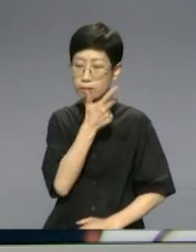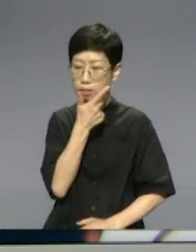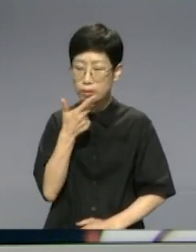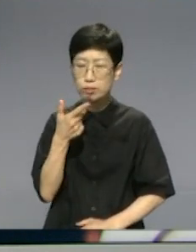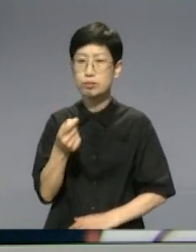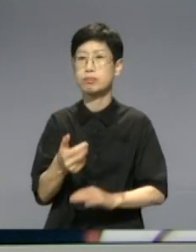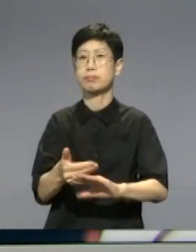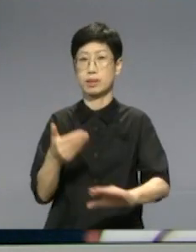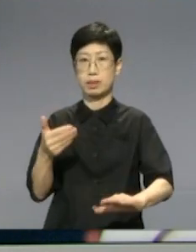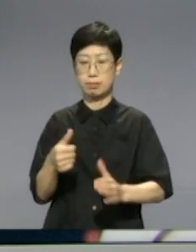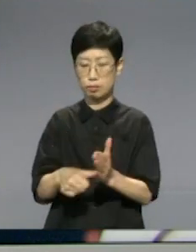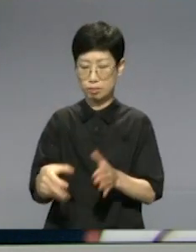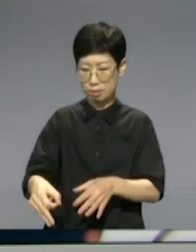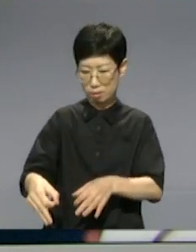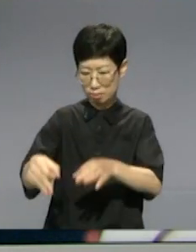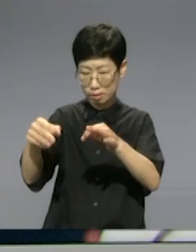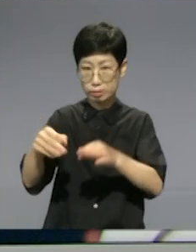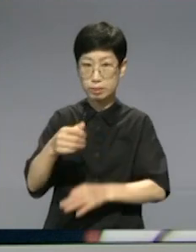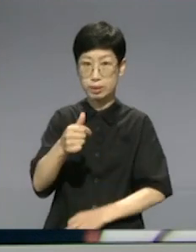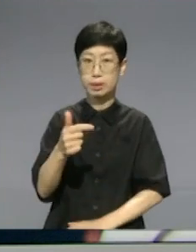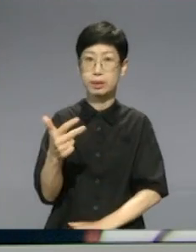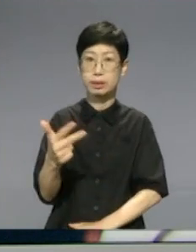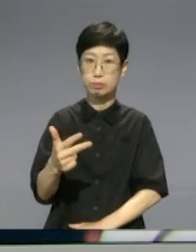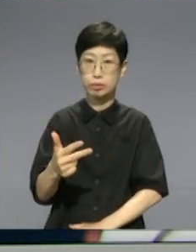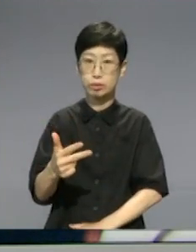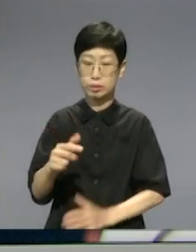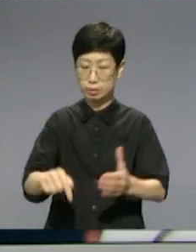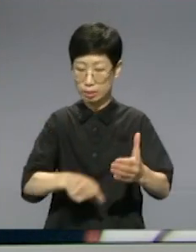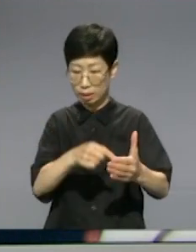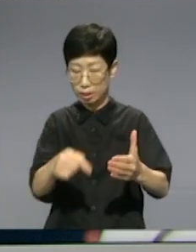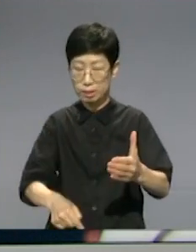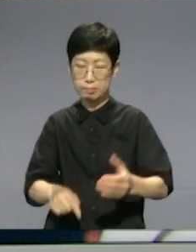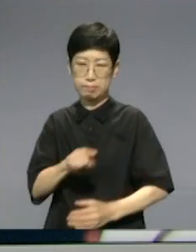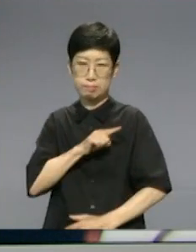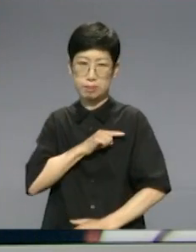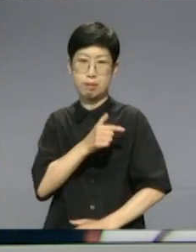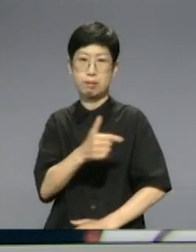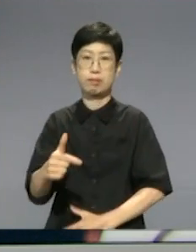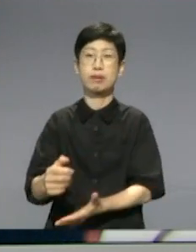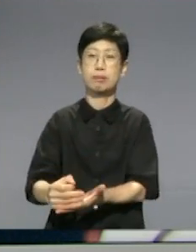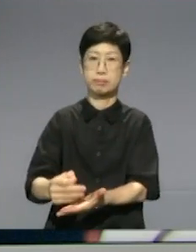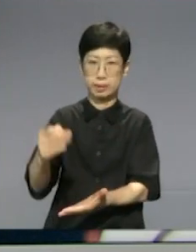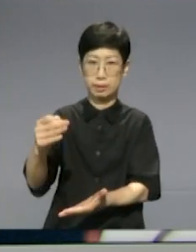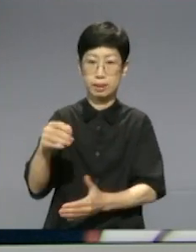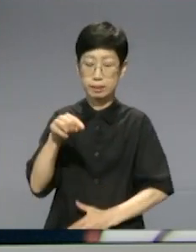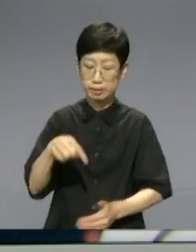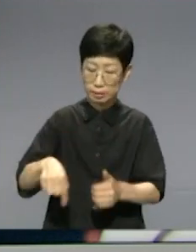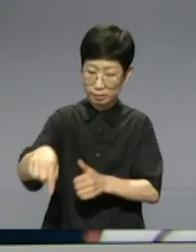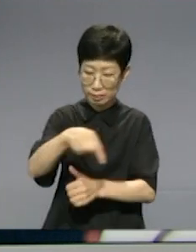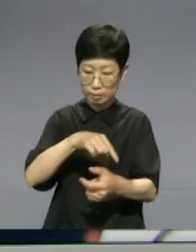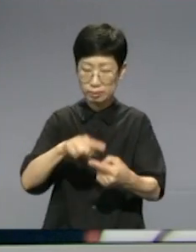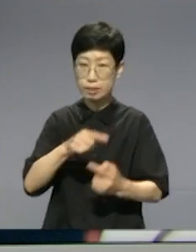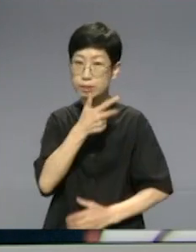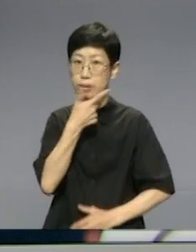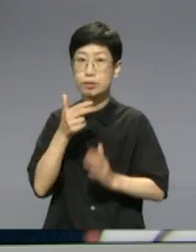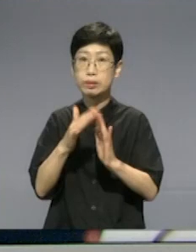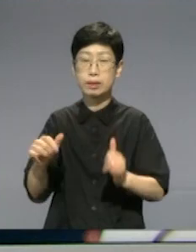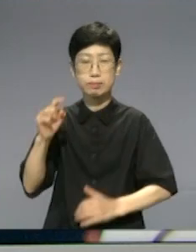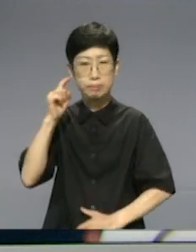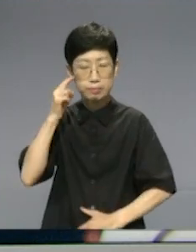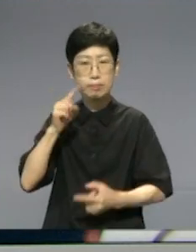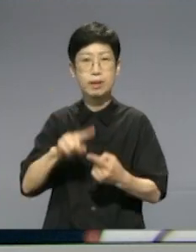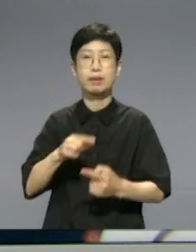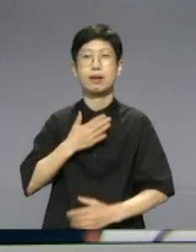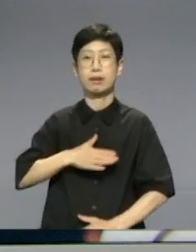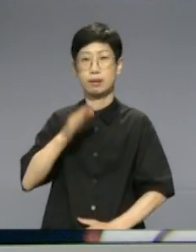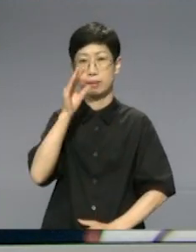있습니다. 물가 상승률도 G7 국가 가운데 가장 높다고 하는데요. 이런 상황을 영국인들은 어떻게 생각하고 있는지 현지